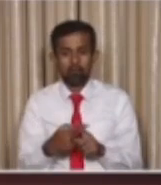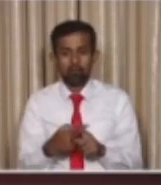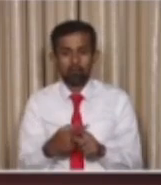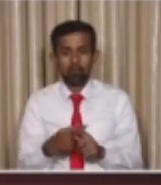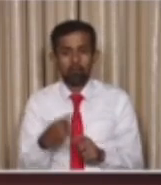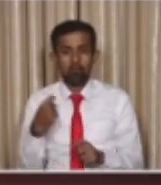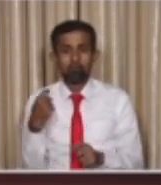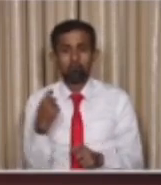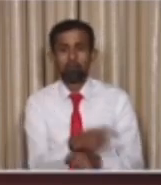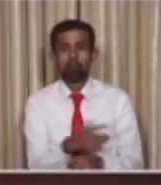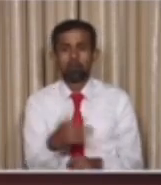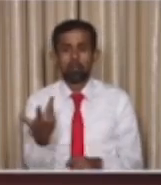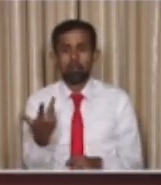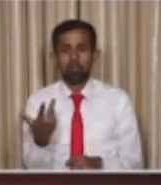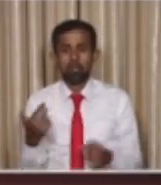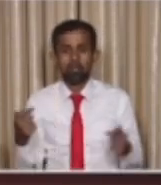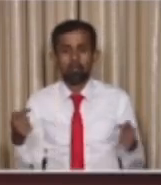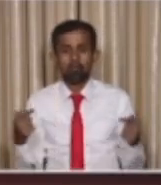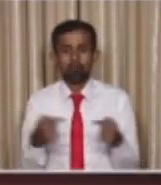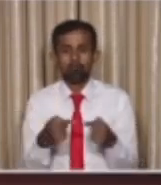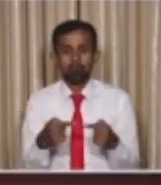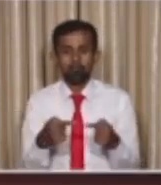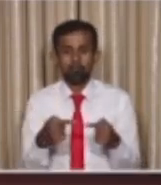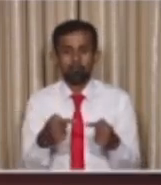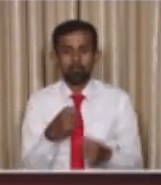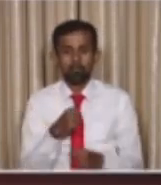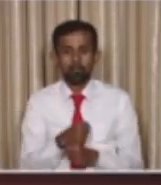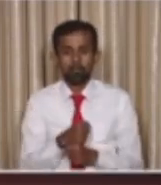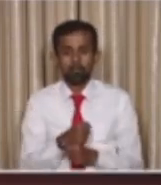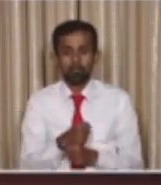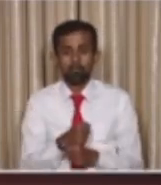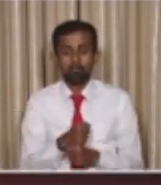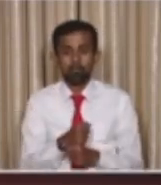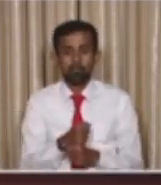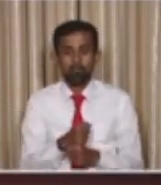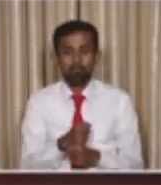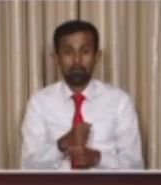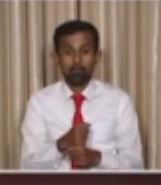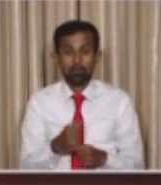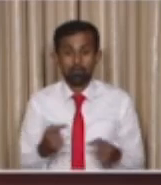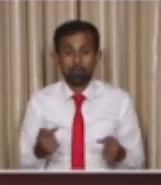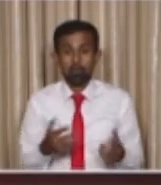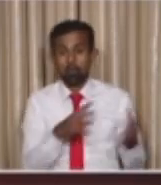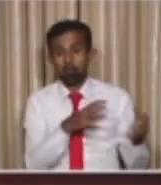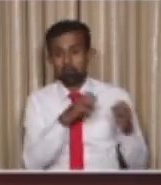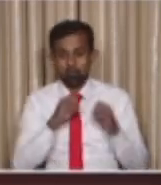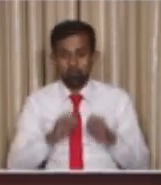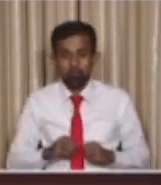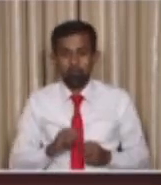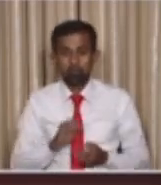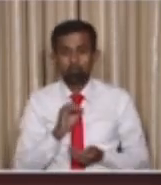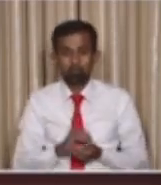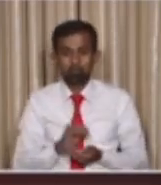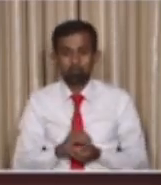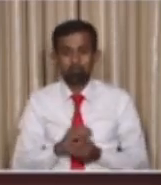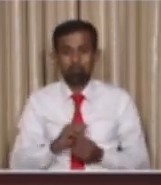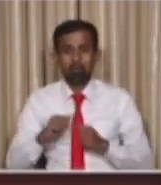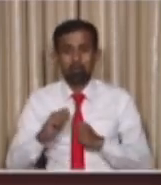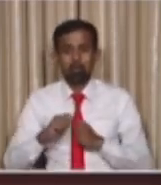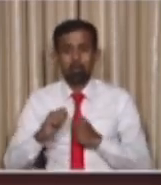නැහැ. වරාය අධිකාරිය මොකද කරේ? මේක රාජ්‍ය ආයතනයක් හැටියට වරායයට ගොඩ බාලා වරායෙම මේක හයි